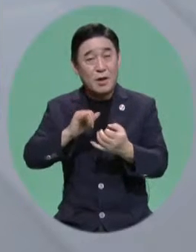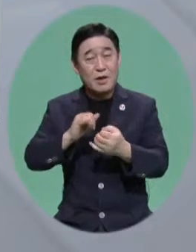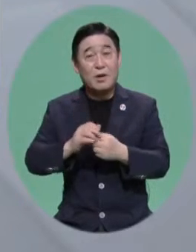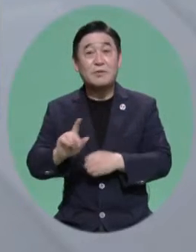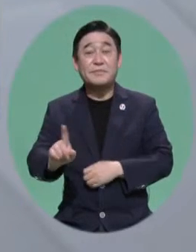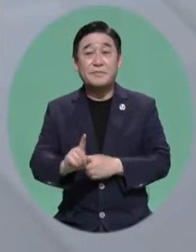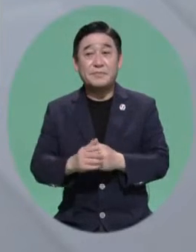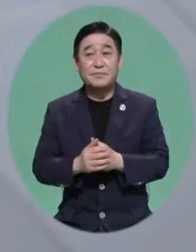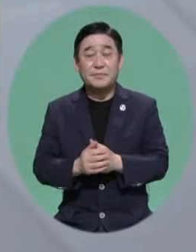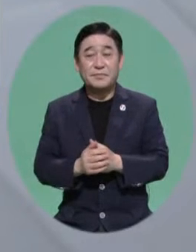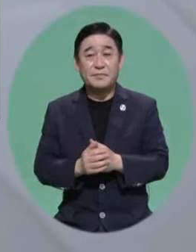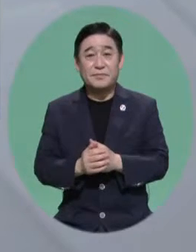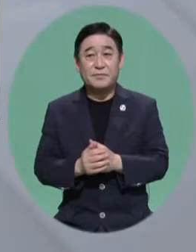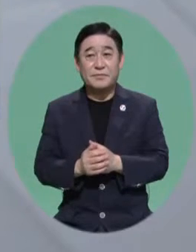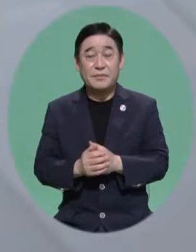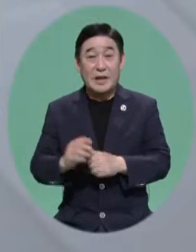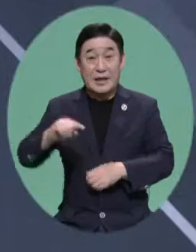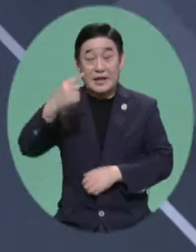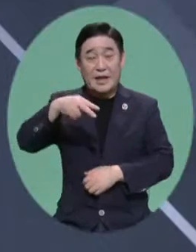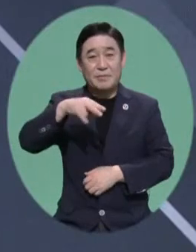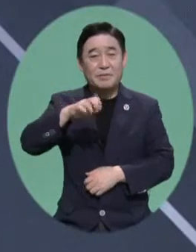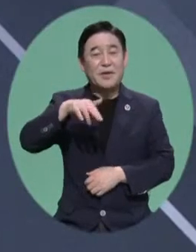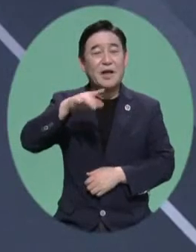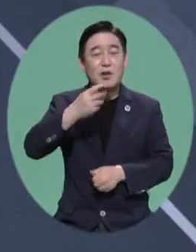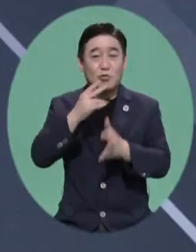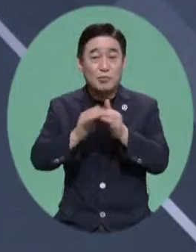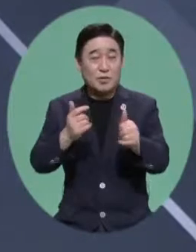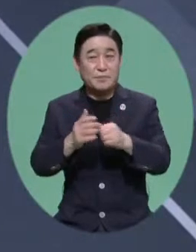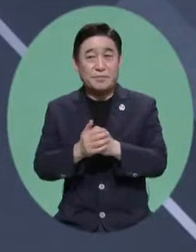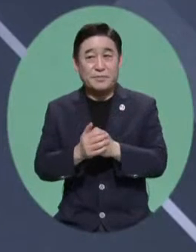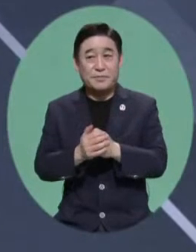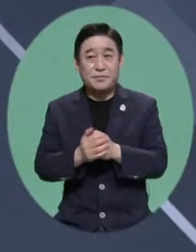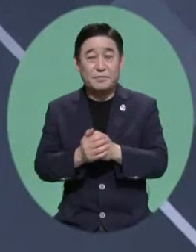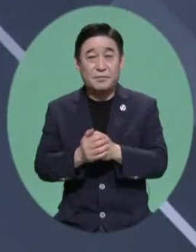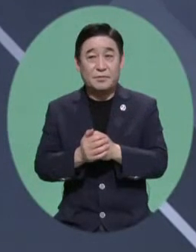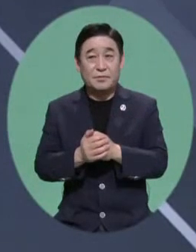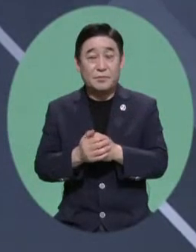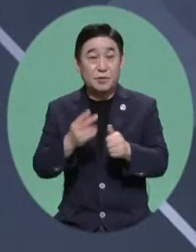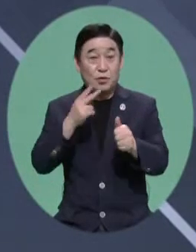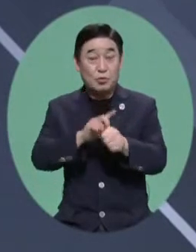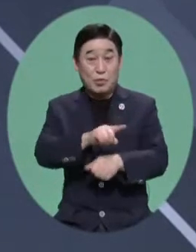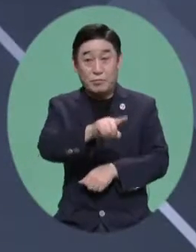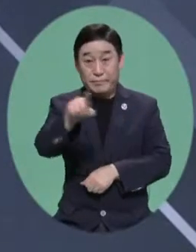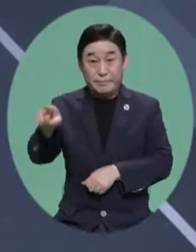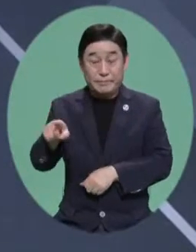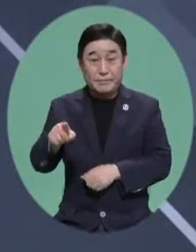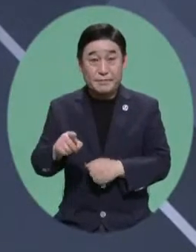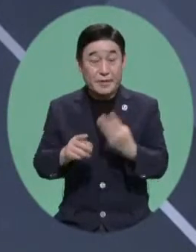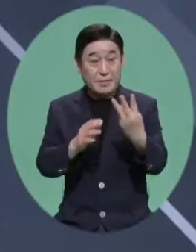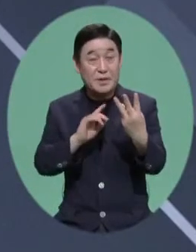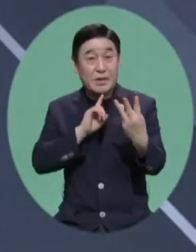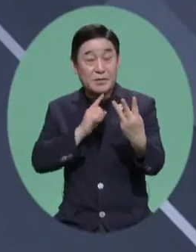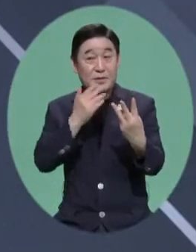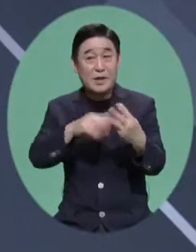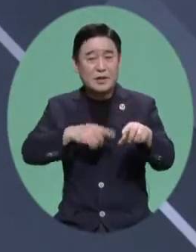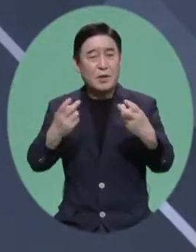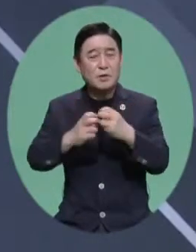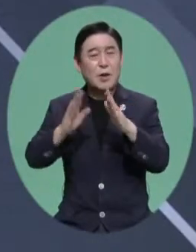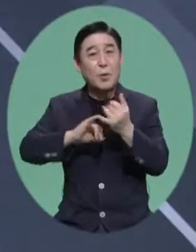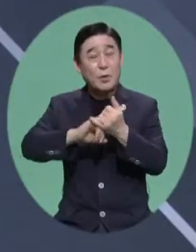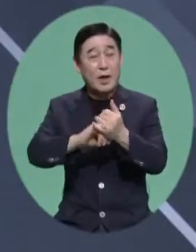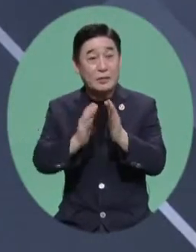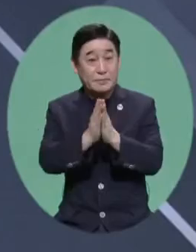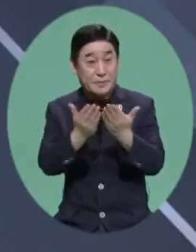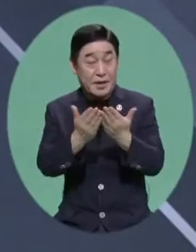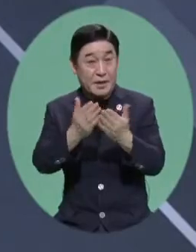생각합니다 떨려서 심성보 후보에게 발언권 드리겠습니다 근데 후보 님들께 이 말씀은 꼭 드려야 될 것 같아요 다들 정책 공약집 내셔